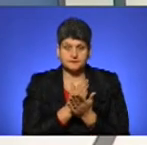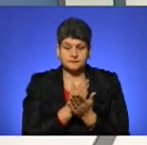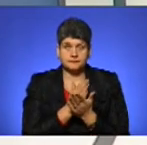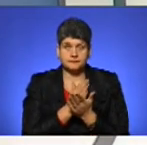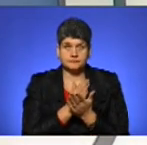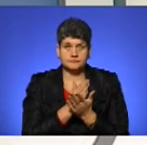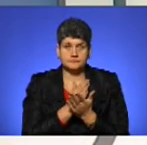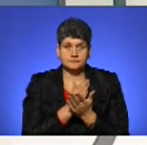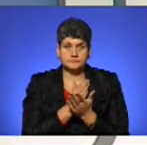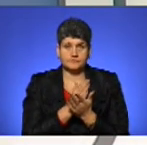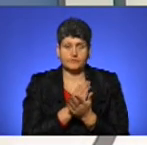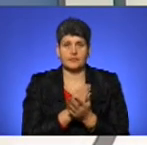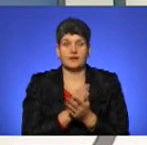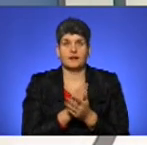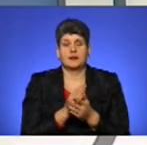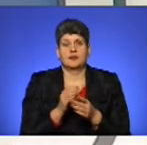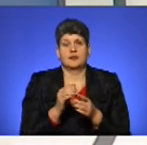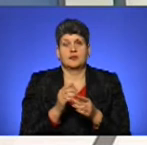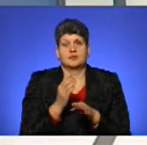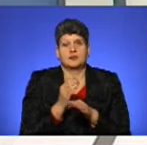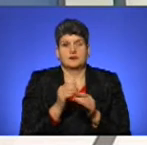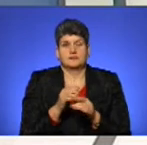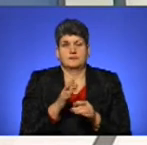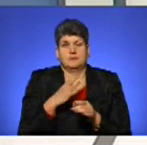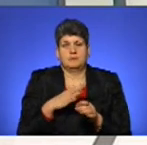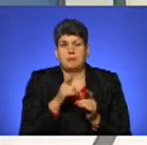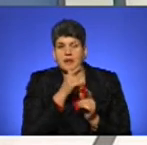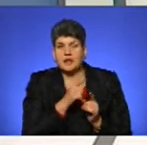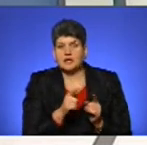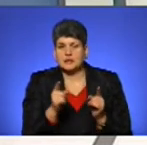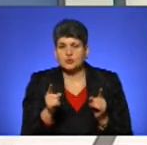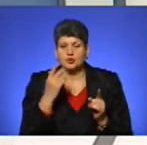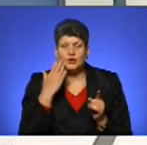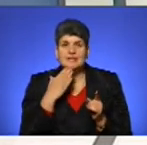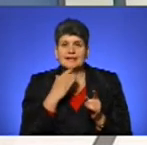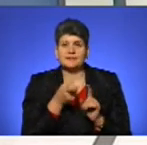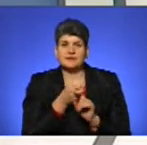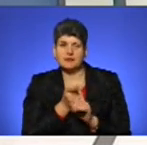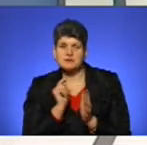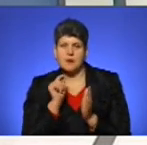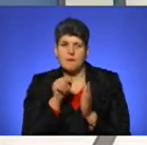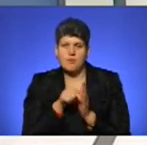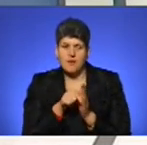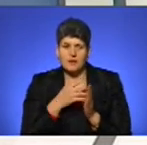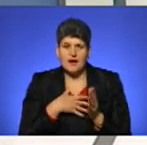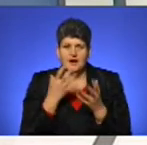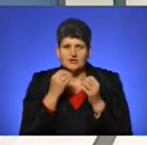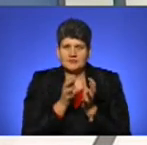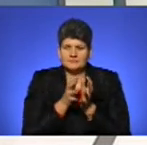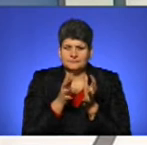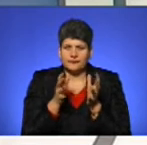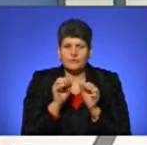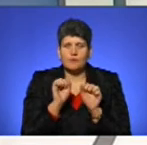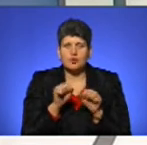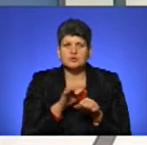серонегативне вікно, коли вірус потрапив в організм, а ще не накопичився, щоб можна